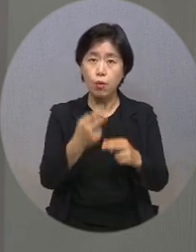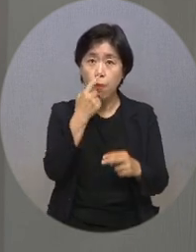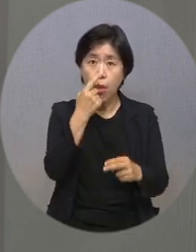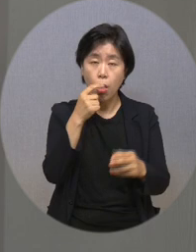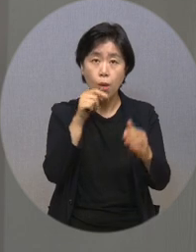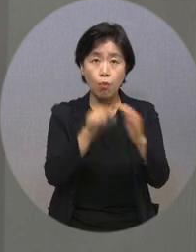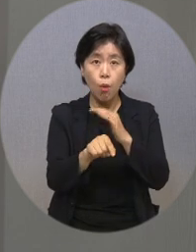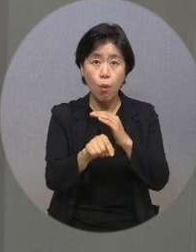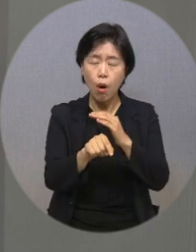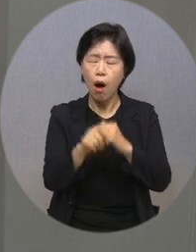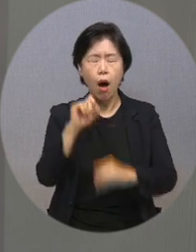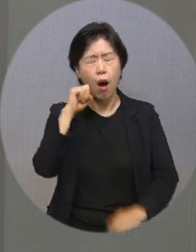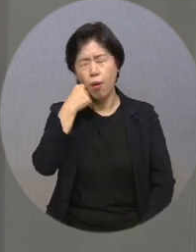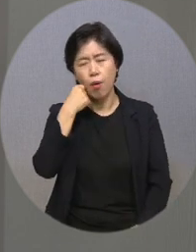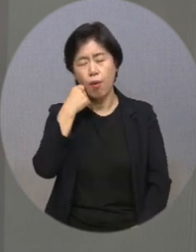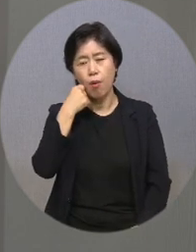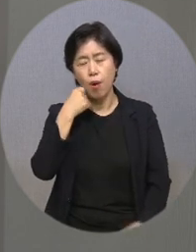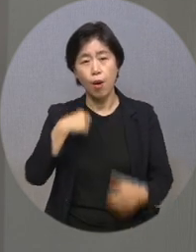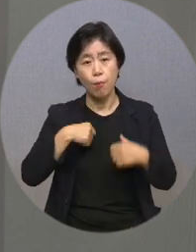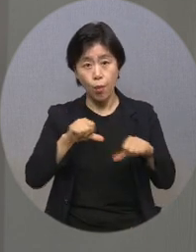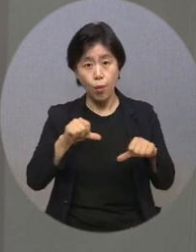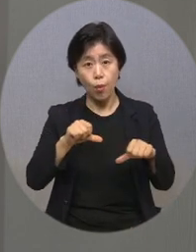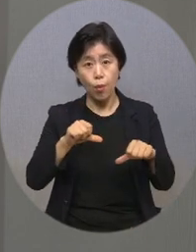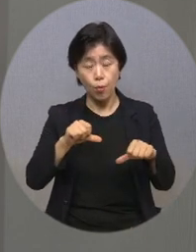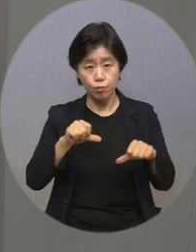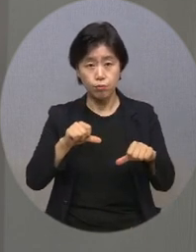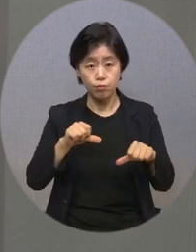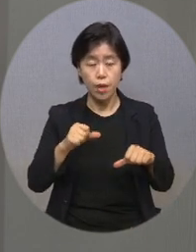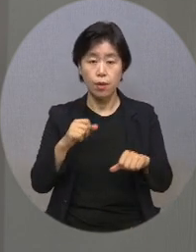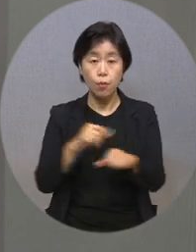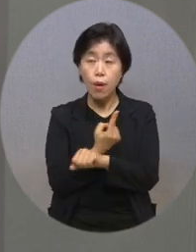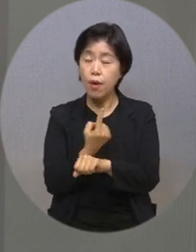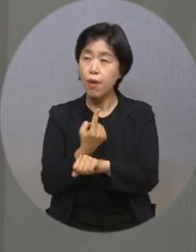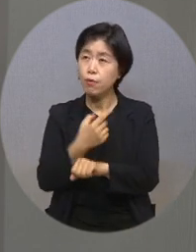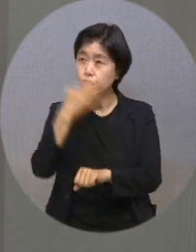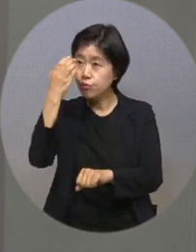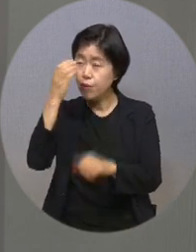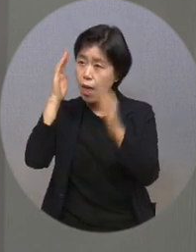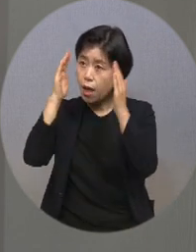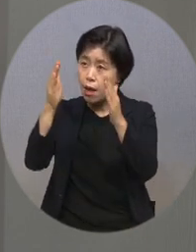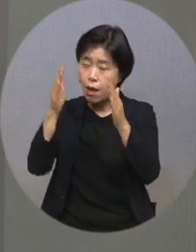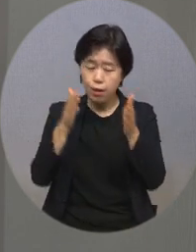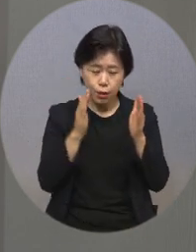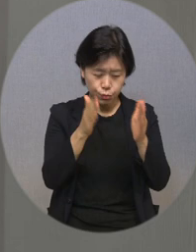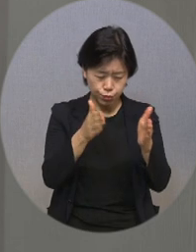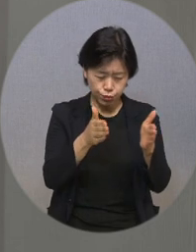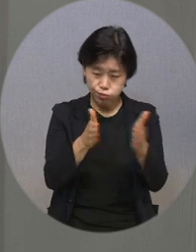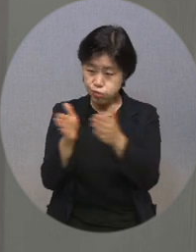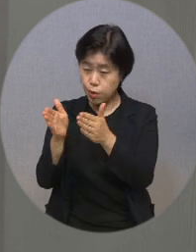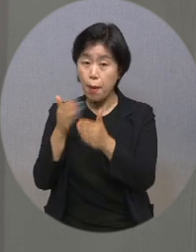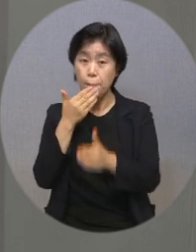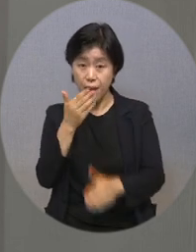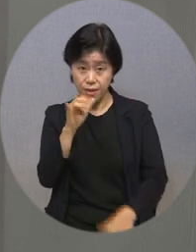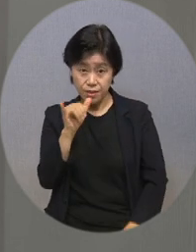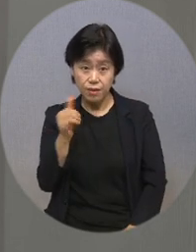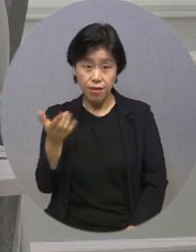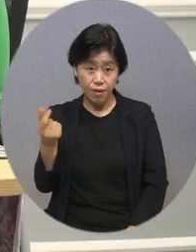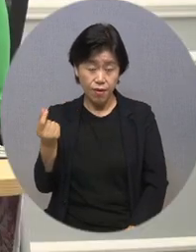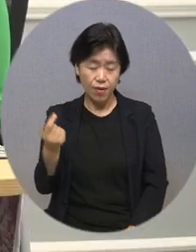그러면 또 새로운 꿈을 향해서 또 이렇게 도전을 하잖아요. 그렇듯이 우리 어려움에 처해 있는